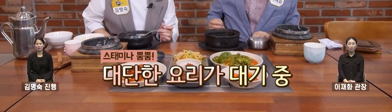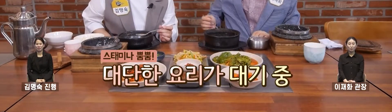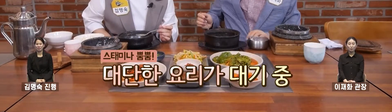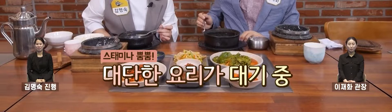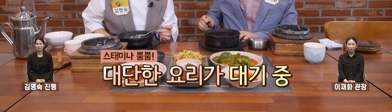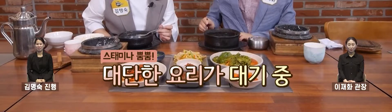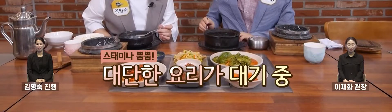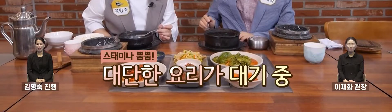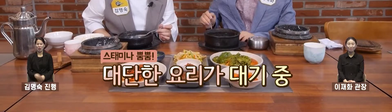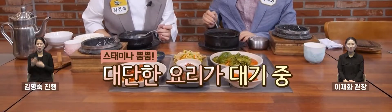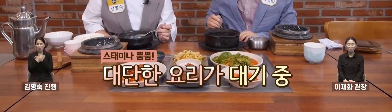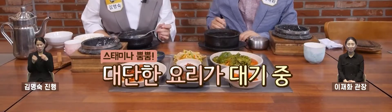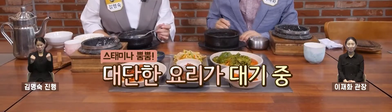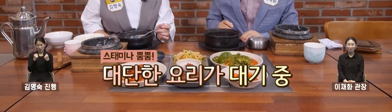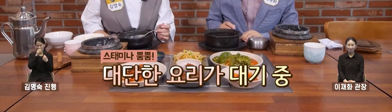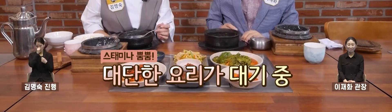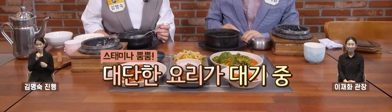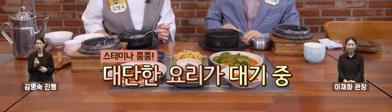스테미너